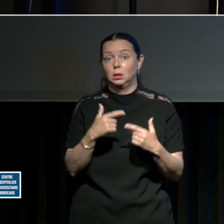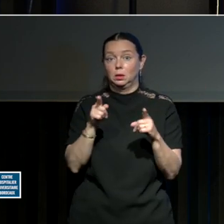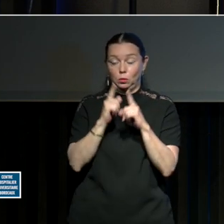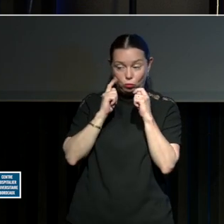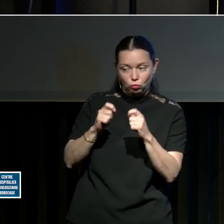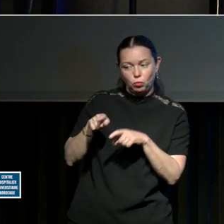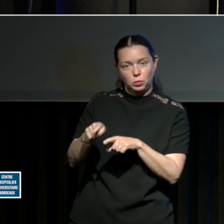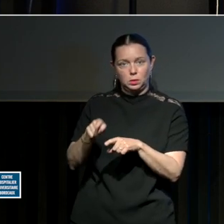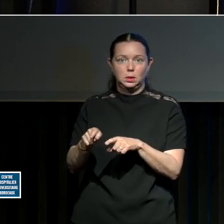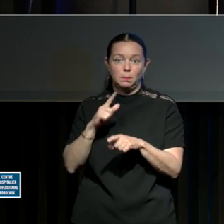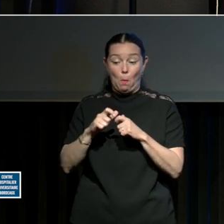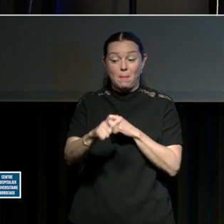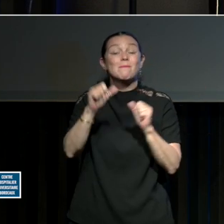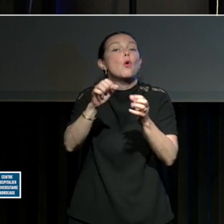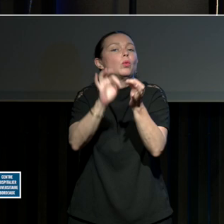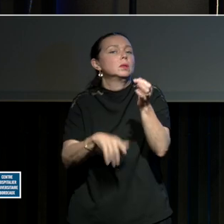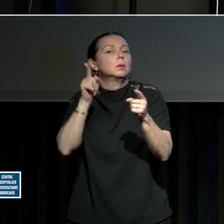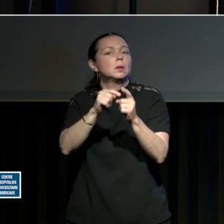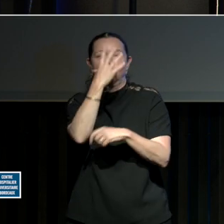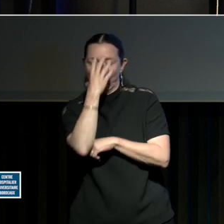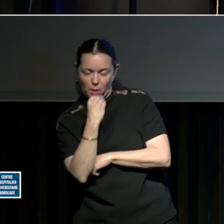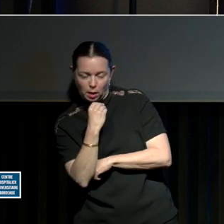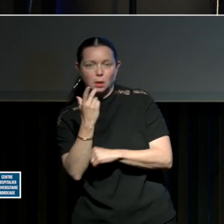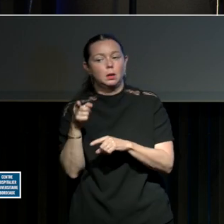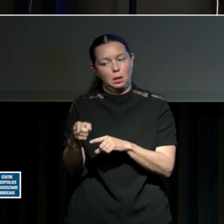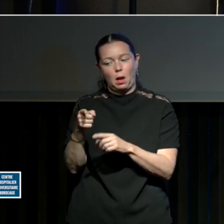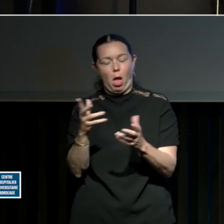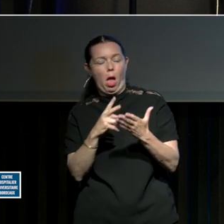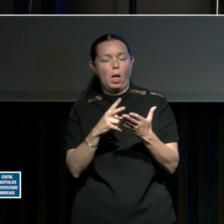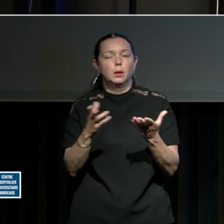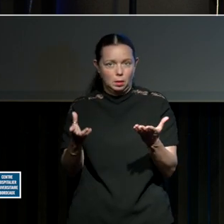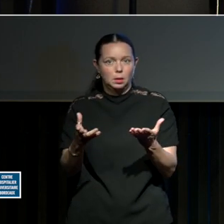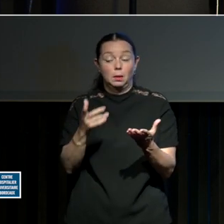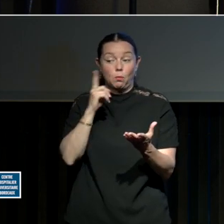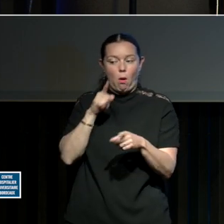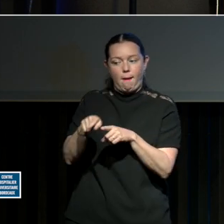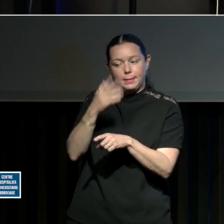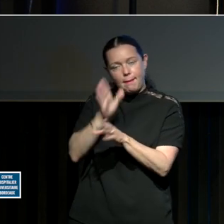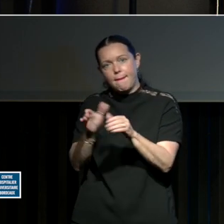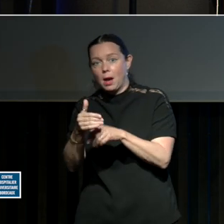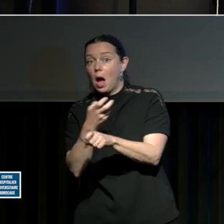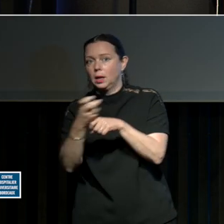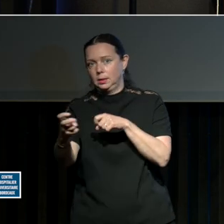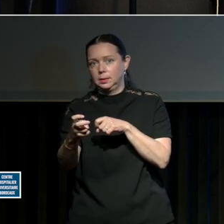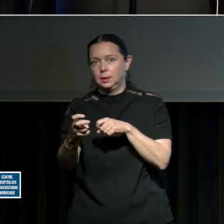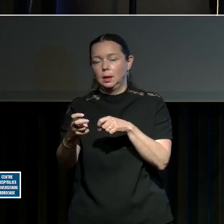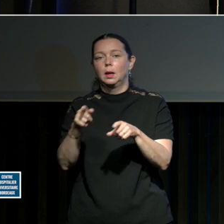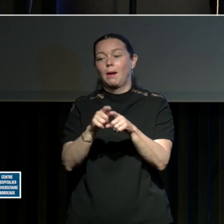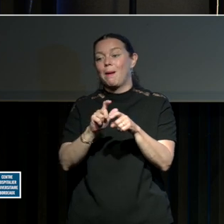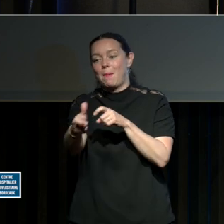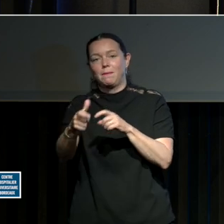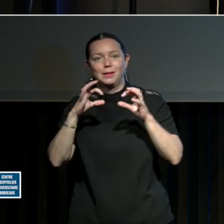ces utilisations sur le sommeil, et également sur, avec un risque associé de fléchissement